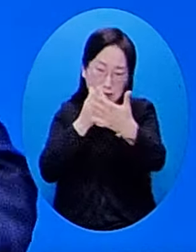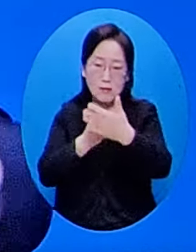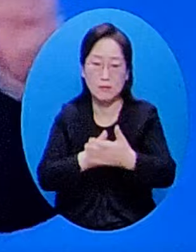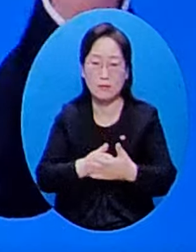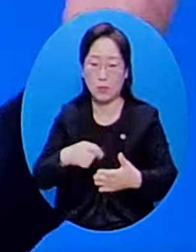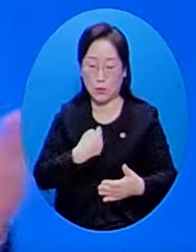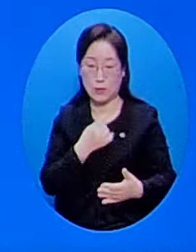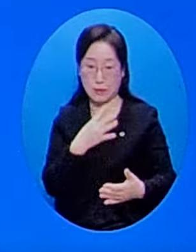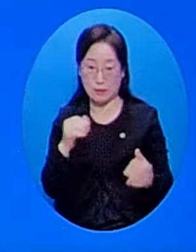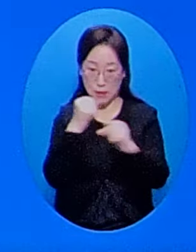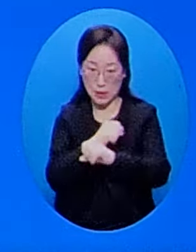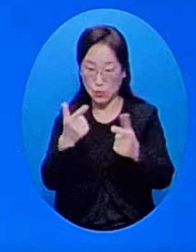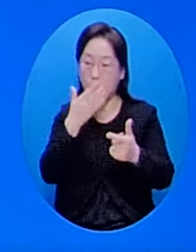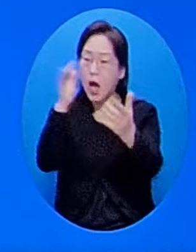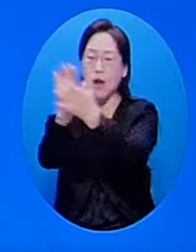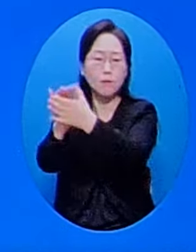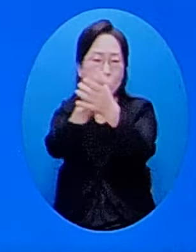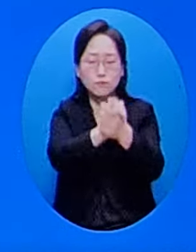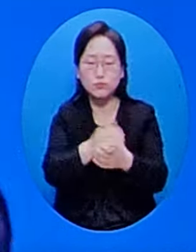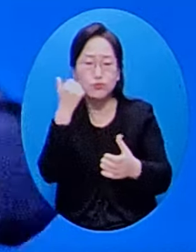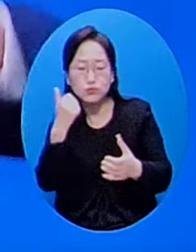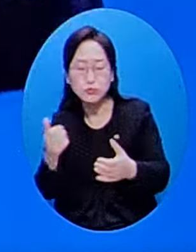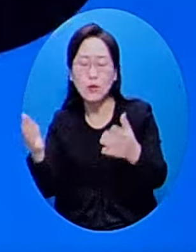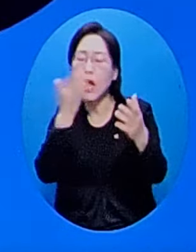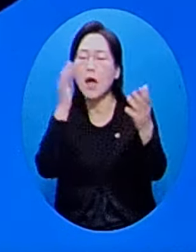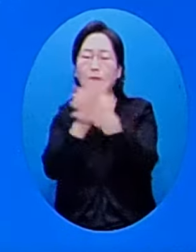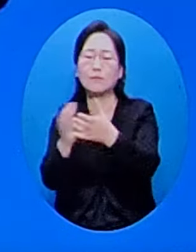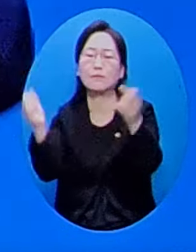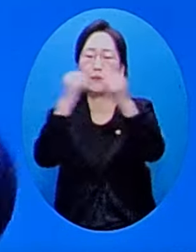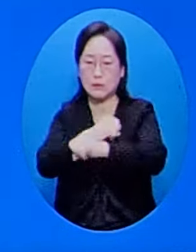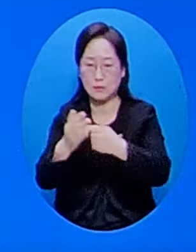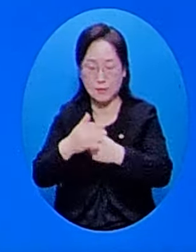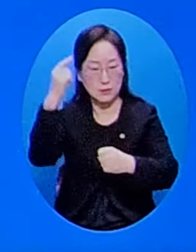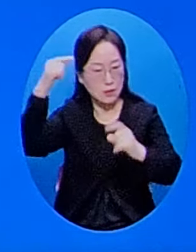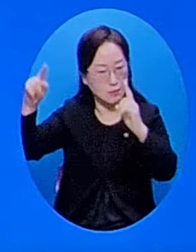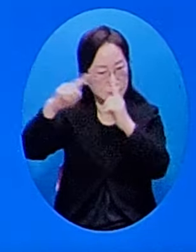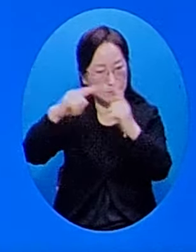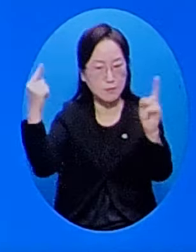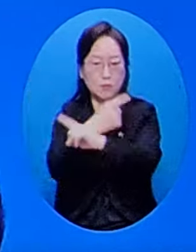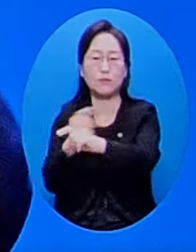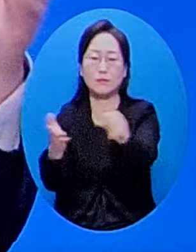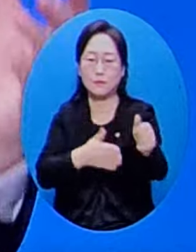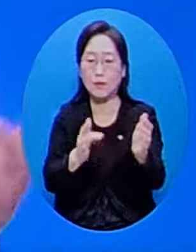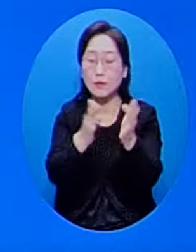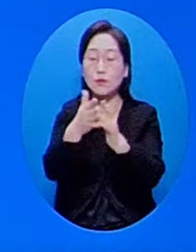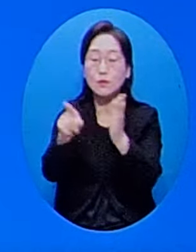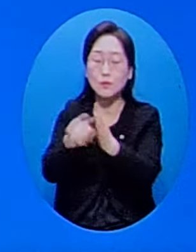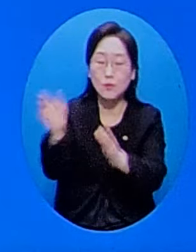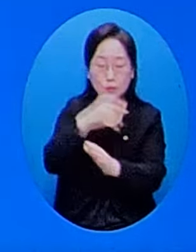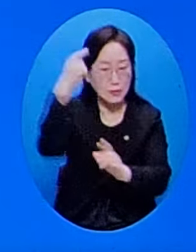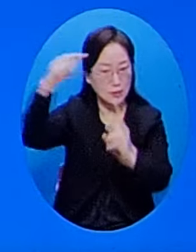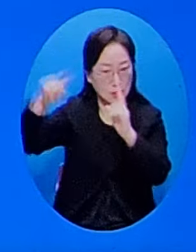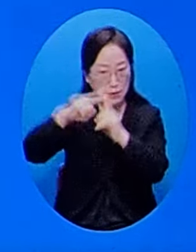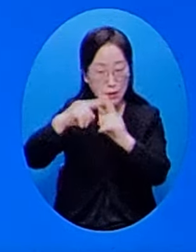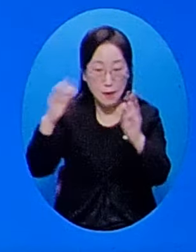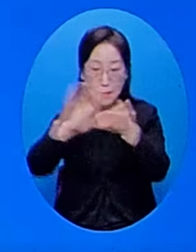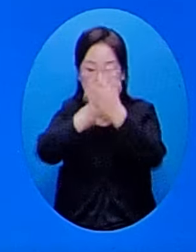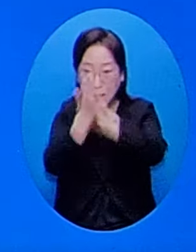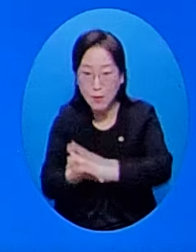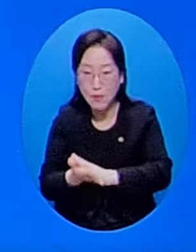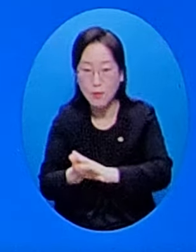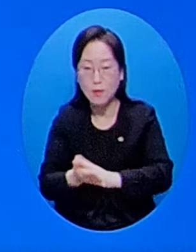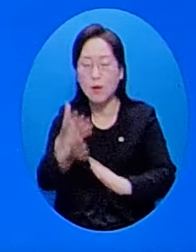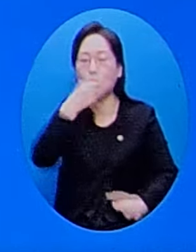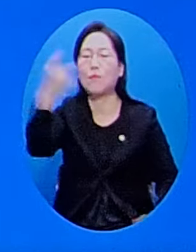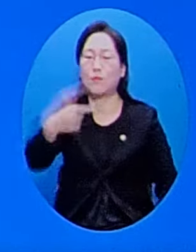뿐 아니라 주변 사람 같이 망하게 합니다. 그래서 우리 생각을 긍정으로 바꿔야 되는 것입니다. 예수님을 가서 긍정적으로 바뀌면 하나님의 복이 임하게 되는